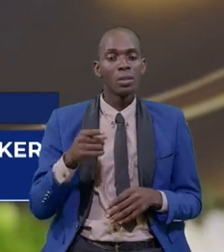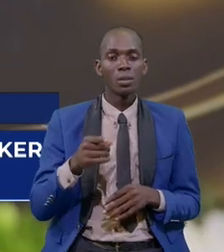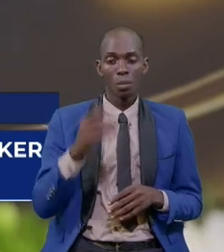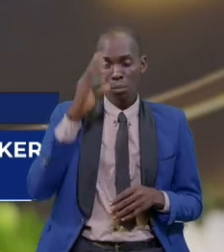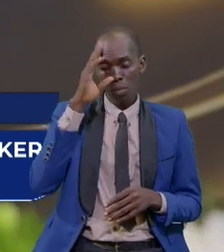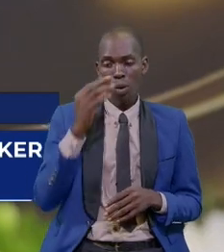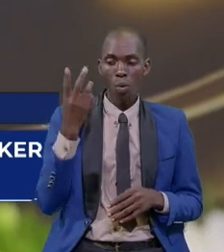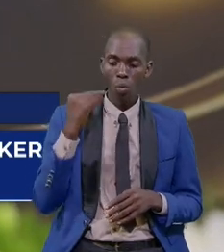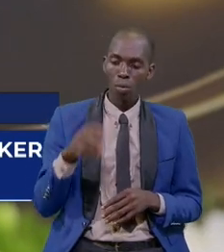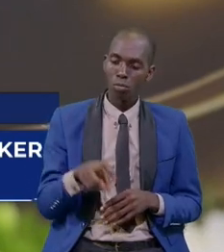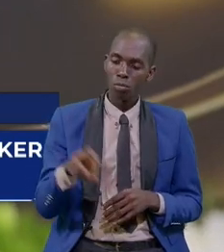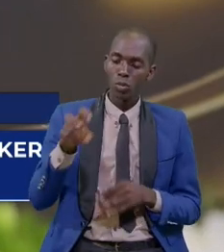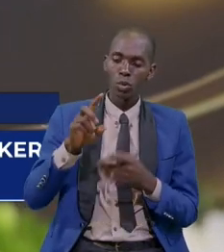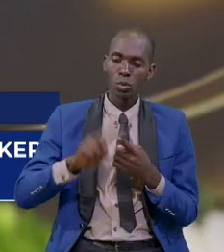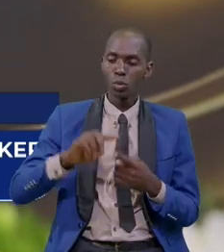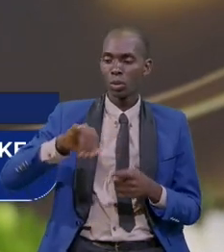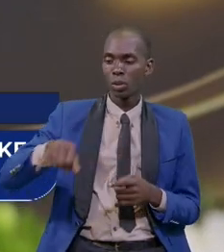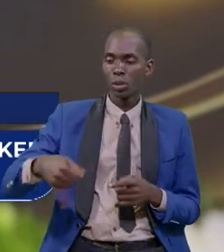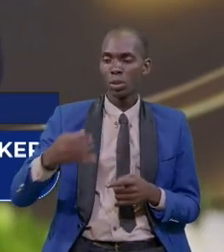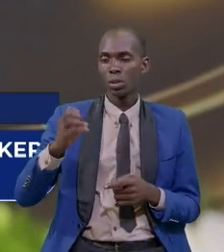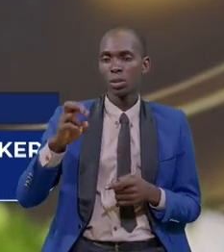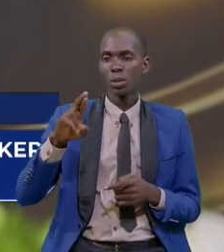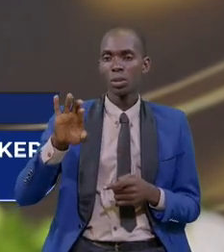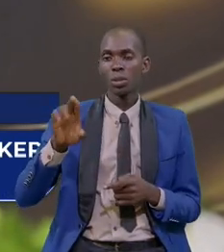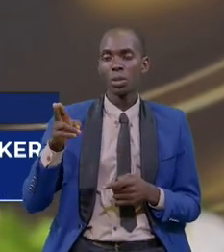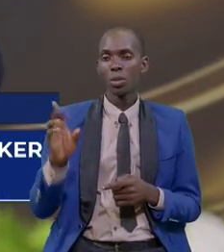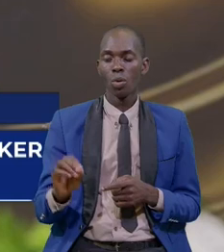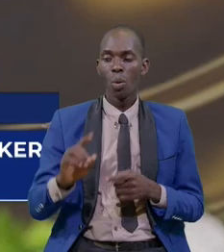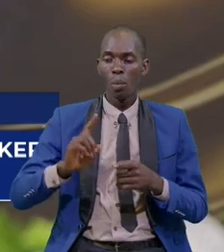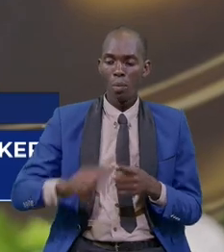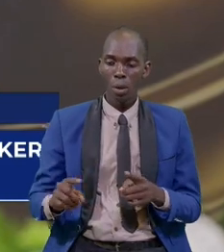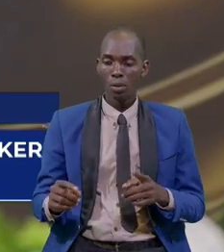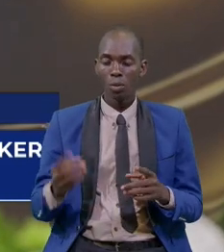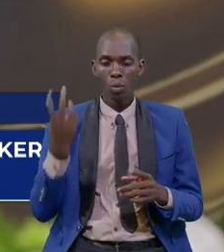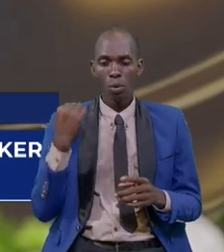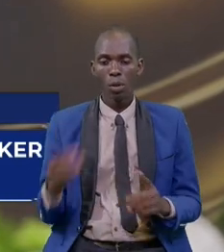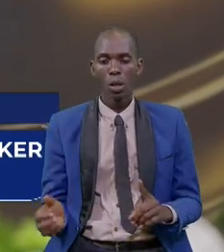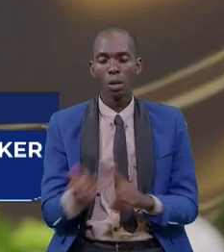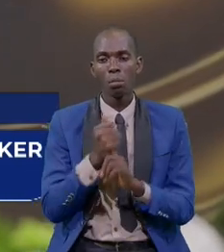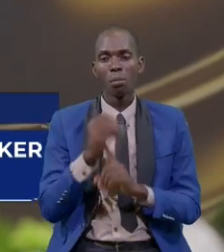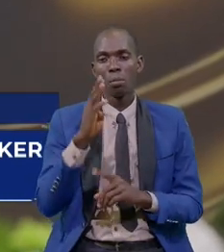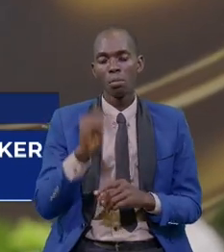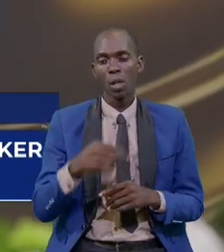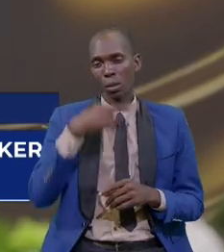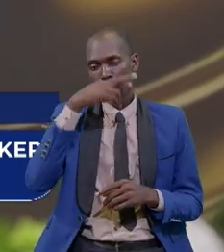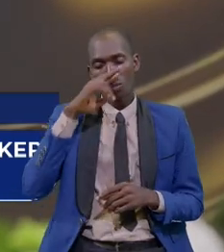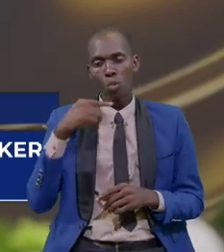Il tomba au milieu des brigands. Qui le dépouillèrent,